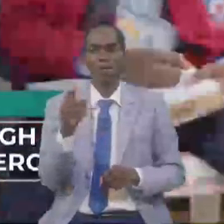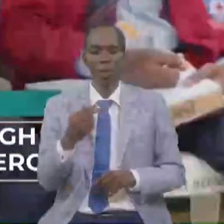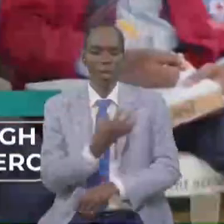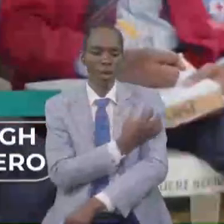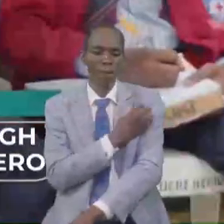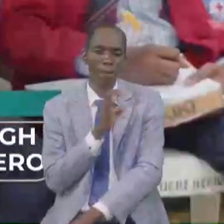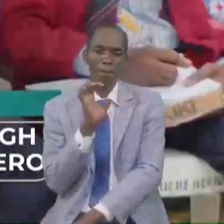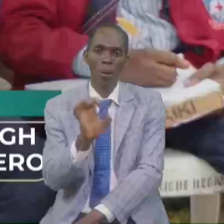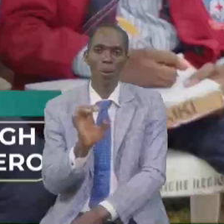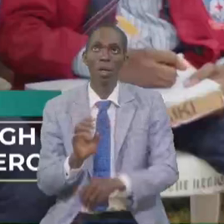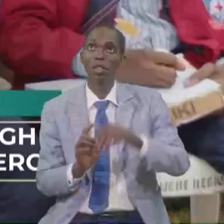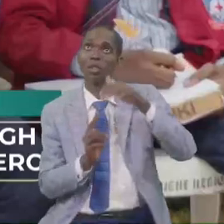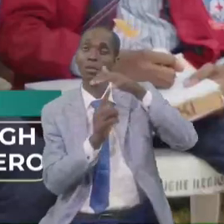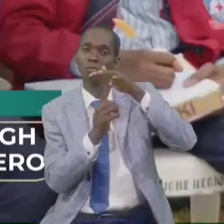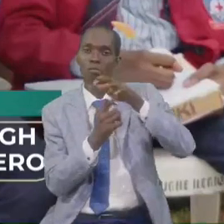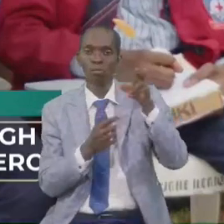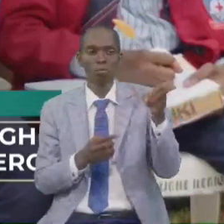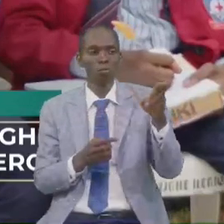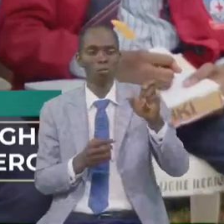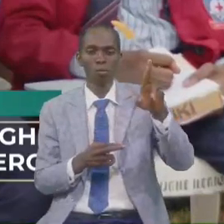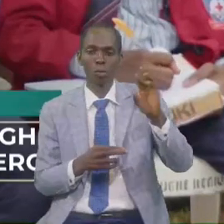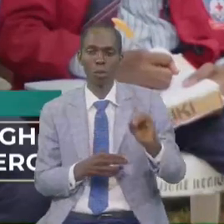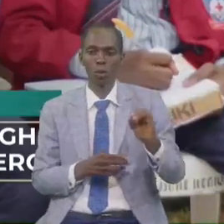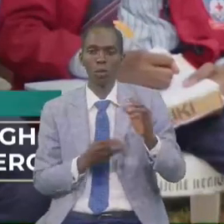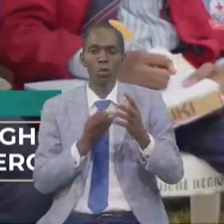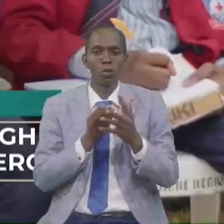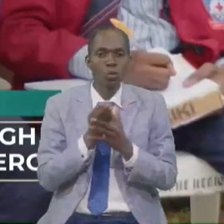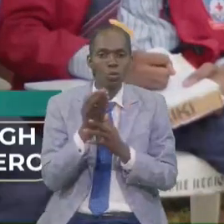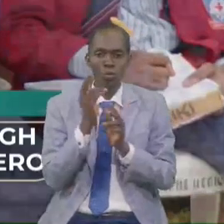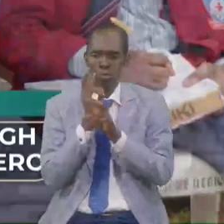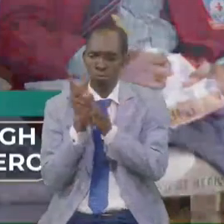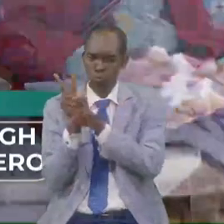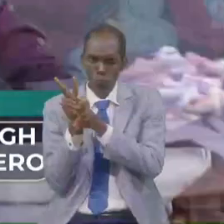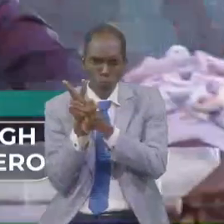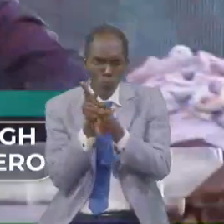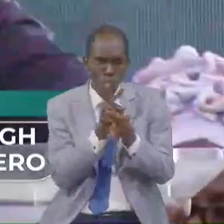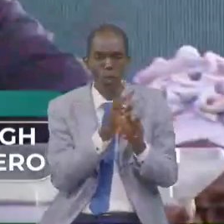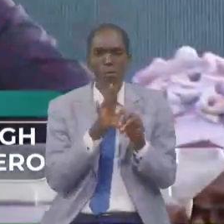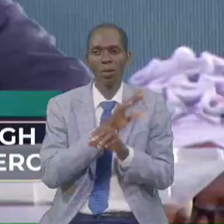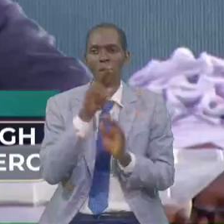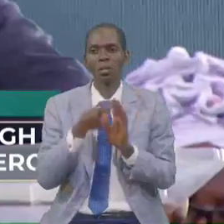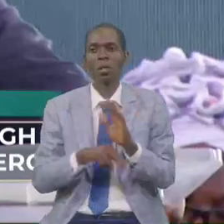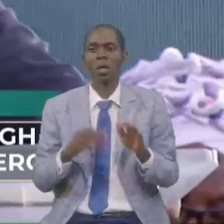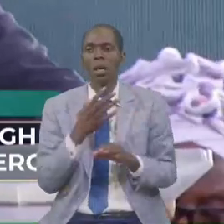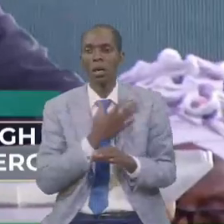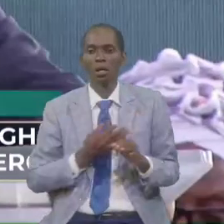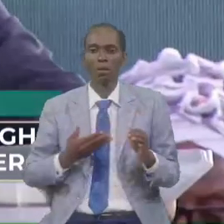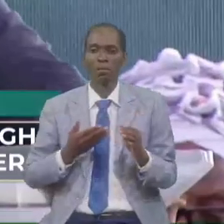La formation d'un héros équipé à travers la